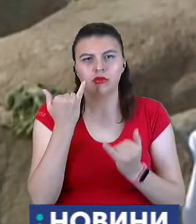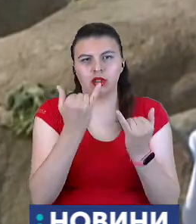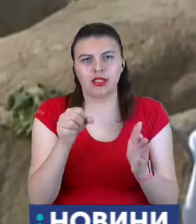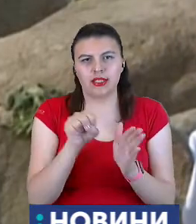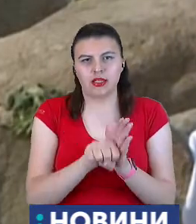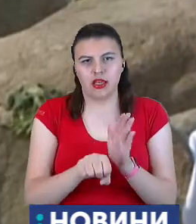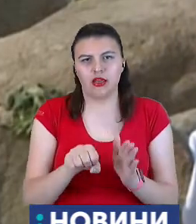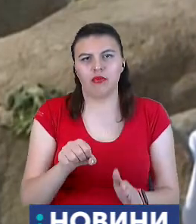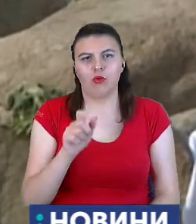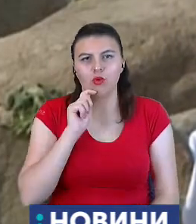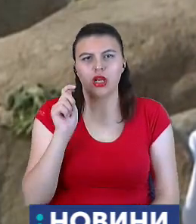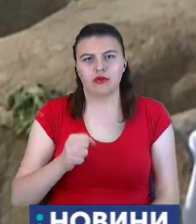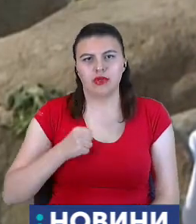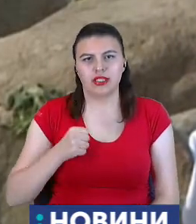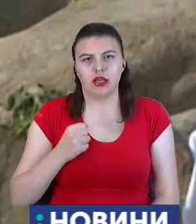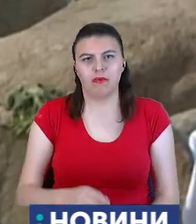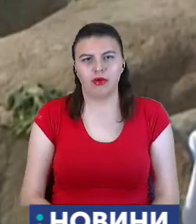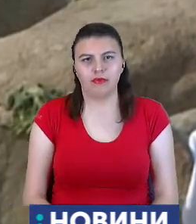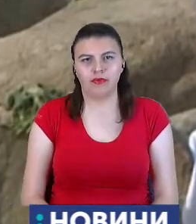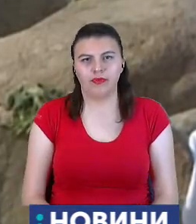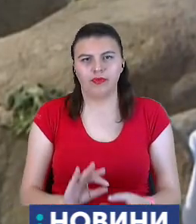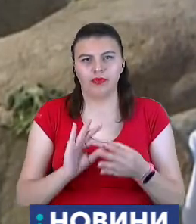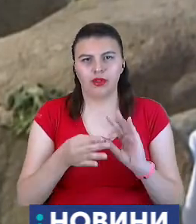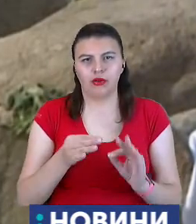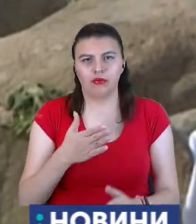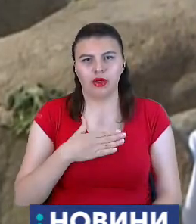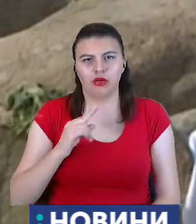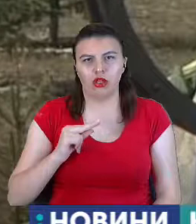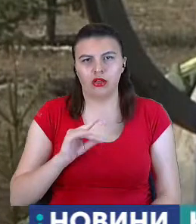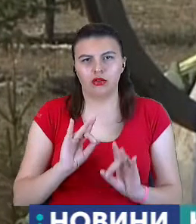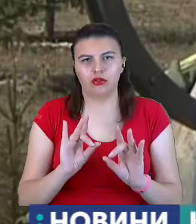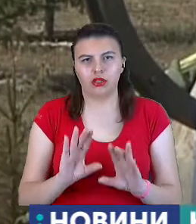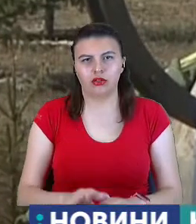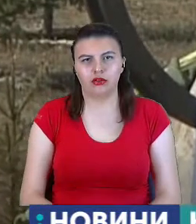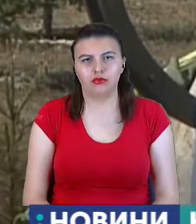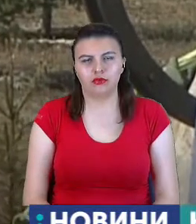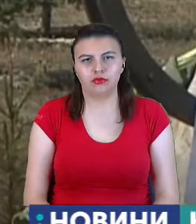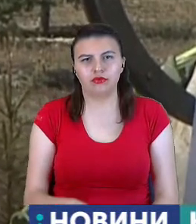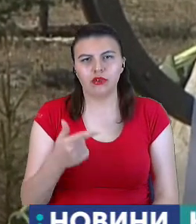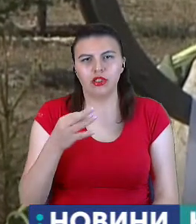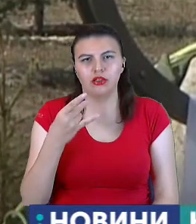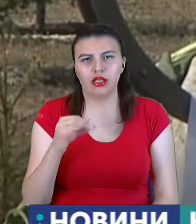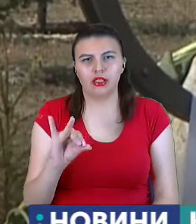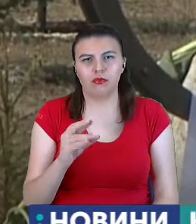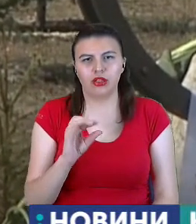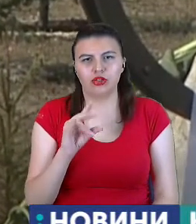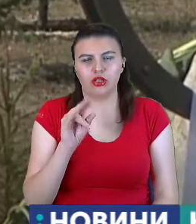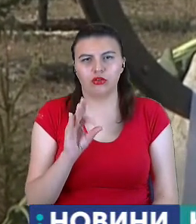загиблим українським бійцям. Детальніше мої колеги розкажуть. Геннадій Біліченко.